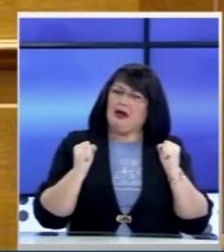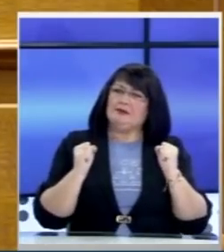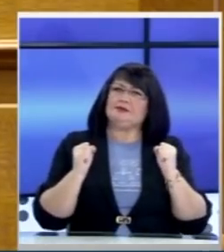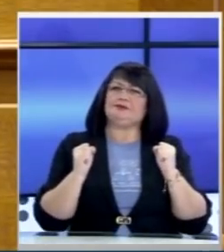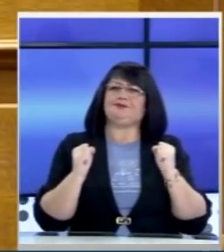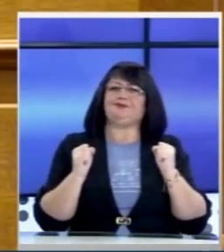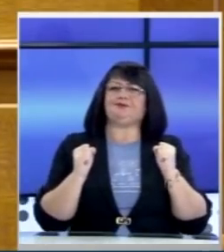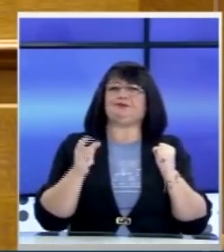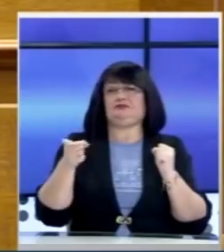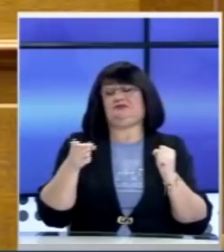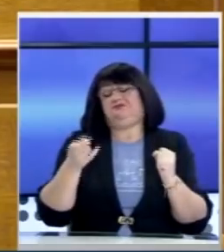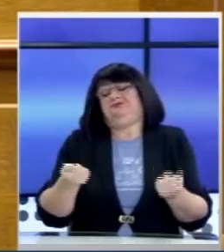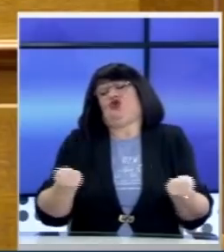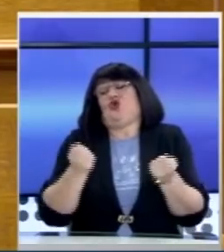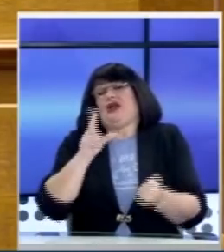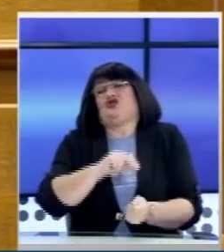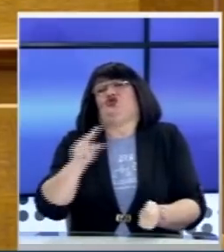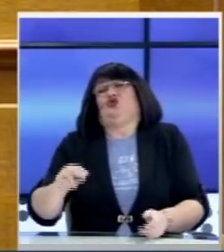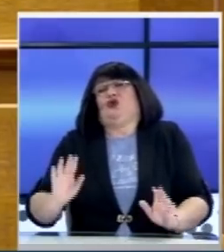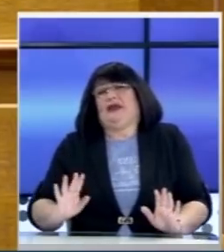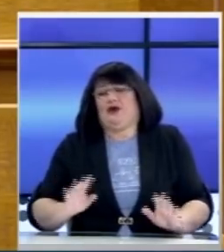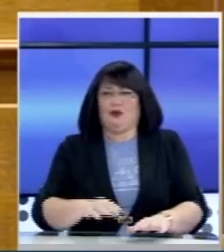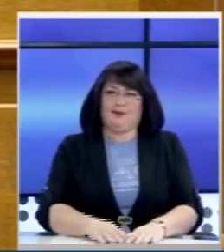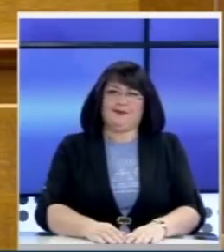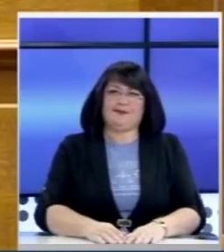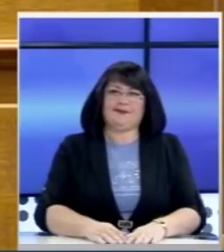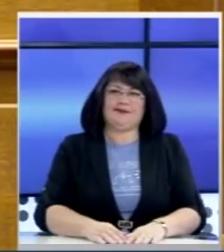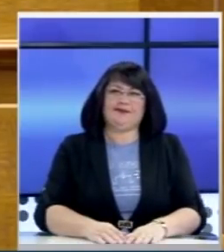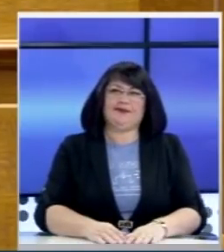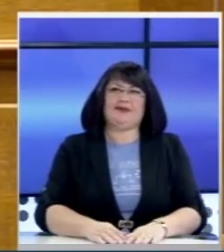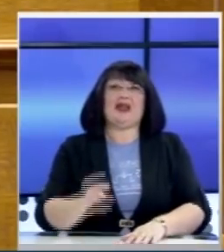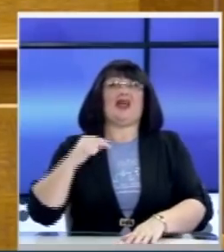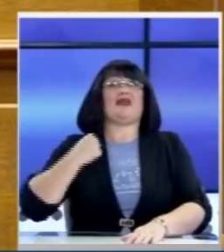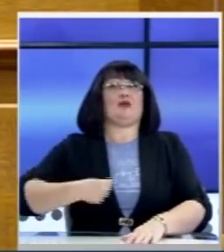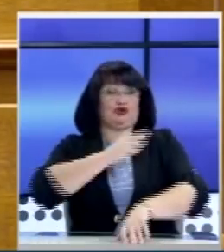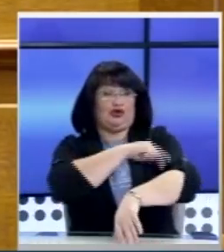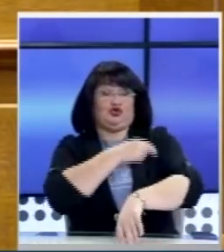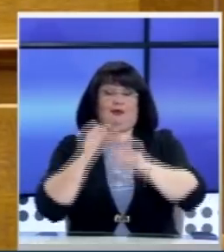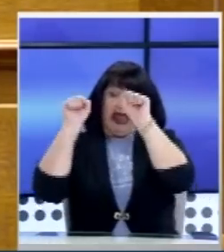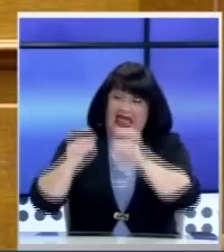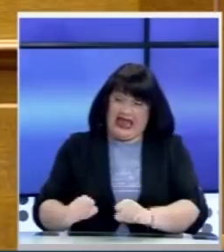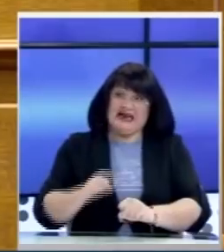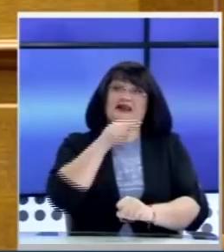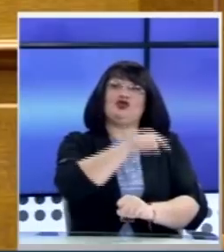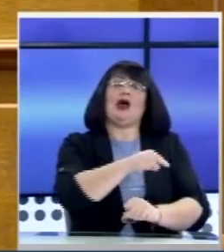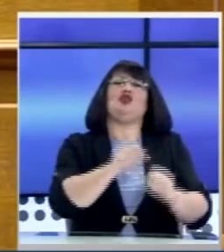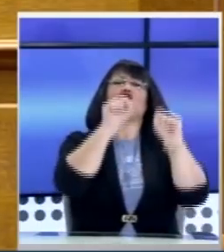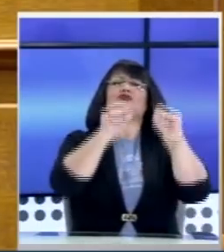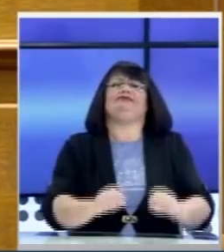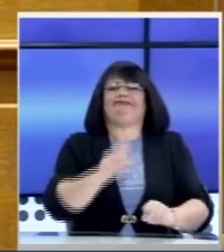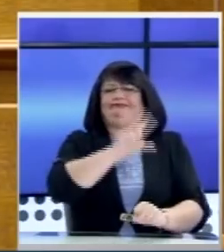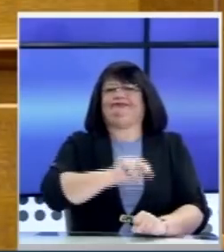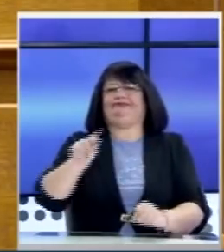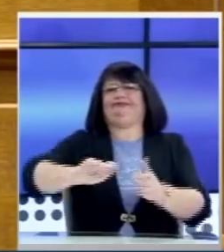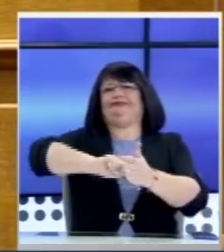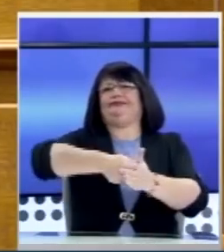οποία διακριθήκατε άλλωστε κι εσείς. Ο ένας έκλεισε δημόσια νοσοκομεία και ο άλλος τα κράτησε κλειστά. Κανείς σας